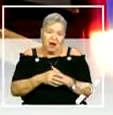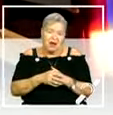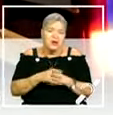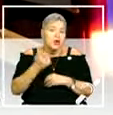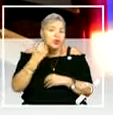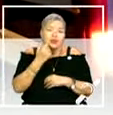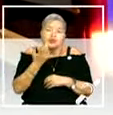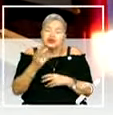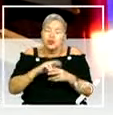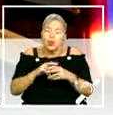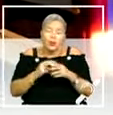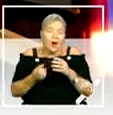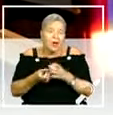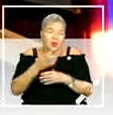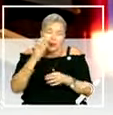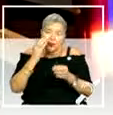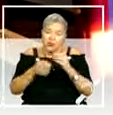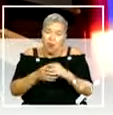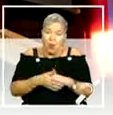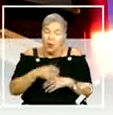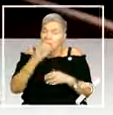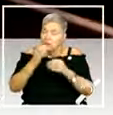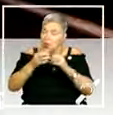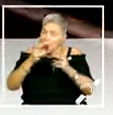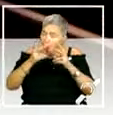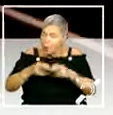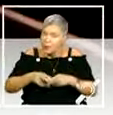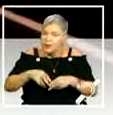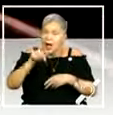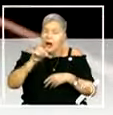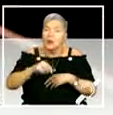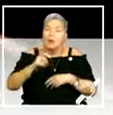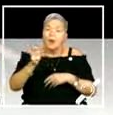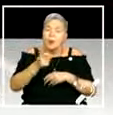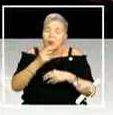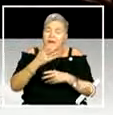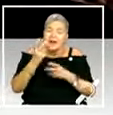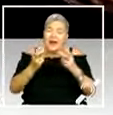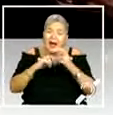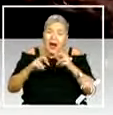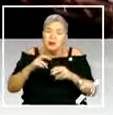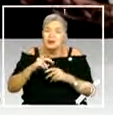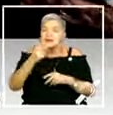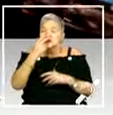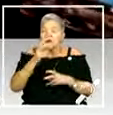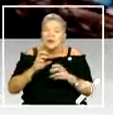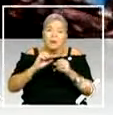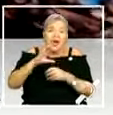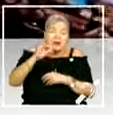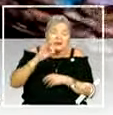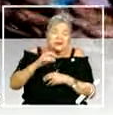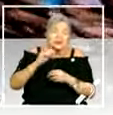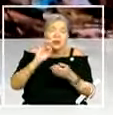izbucnirii incendiului. Flăcările au fost stinse, iar acum pompierii caută fiecare etaj al clădirii pentru alte victime sau posibil supraviețuitori.